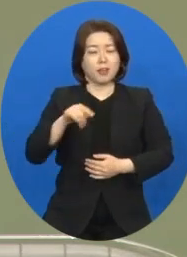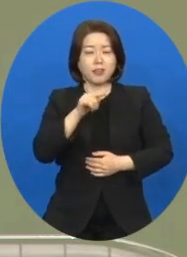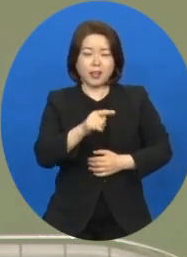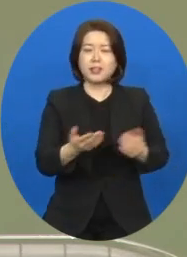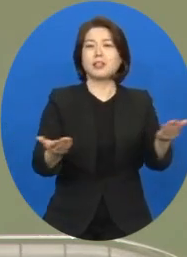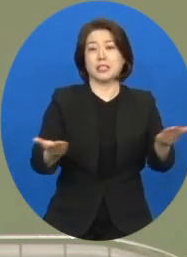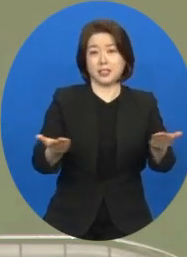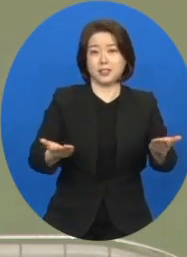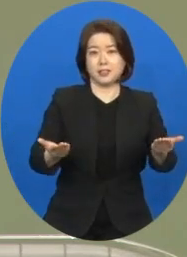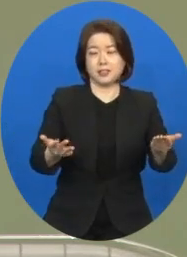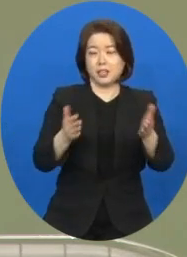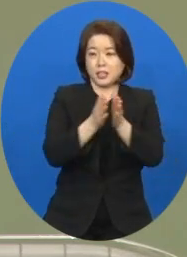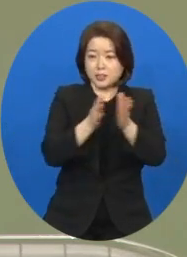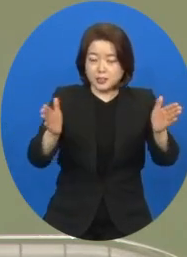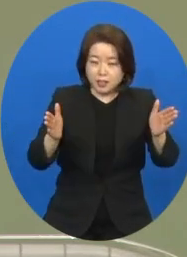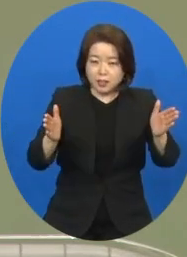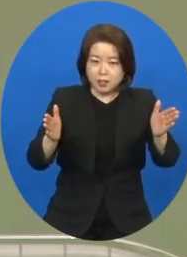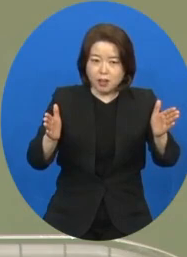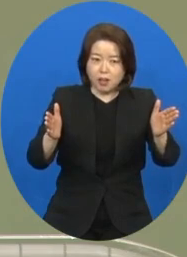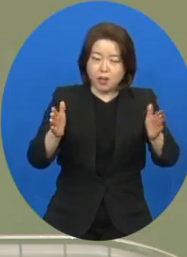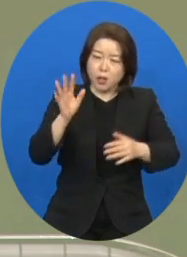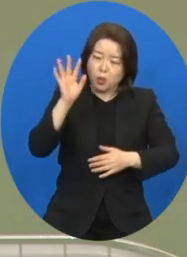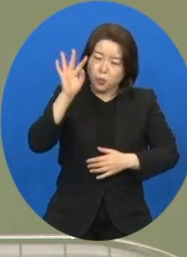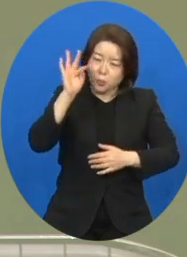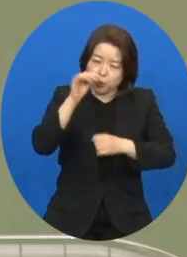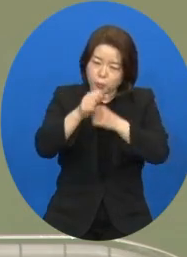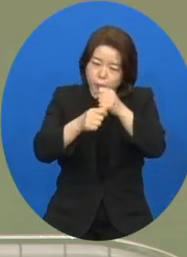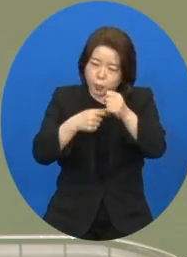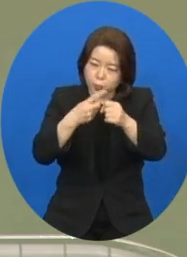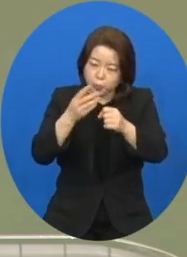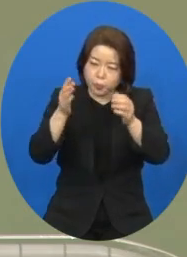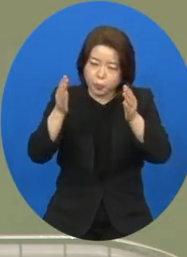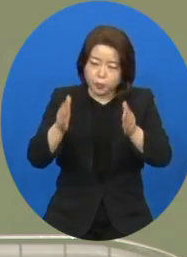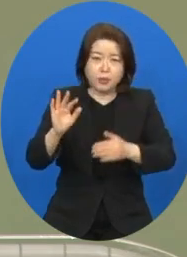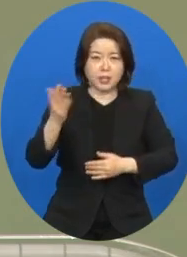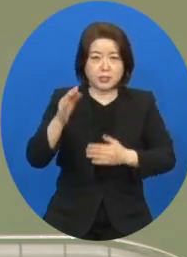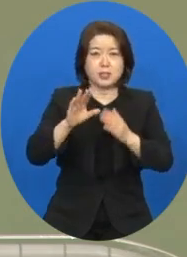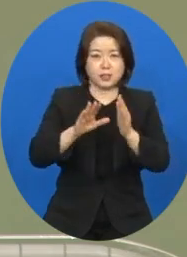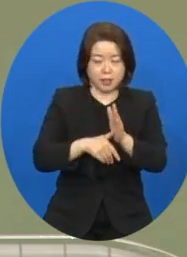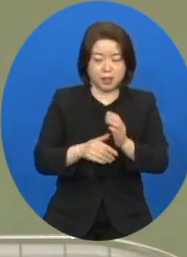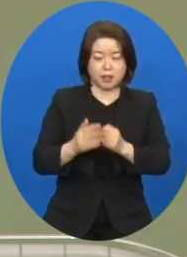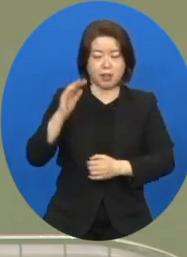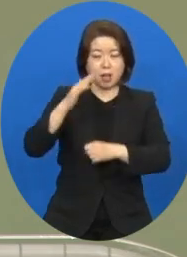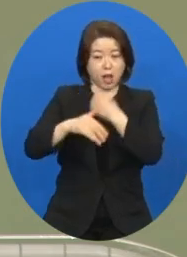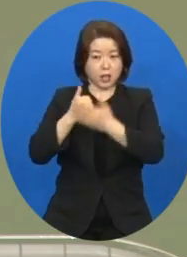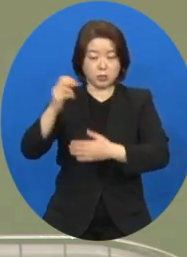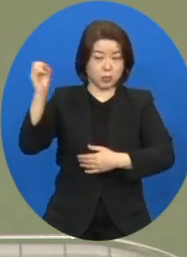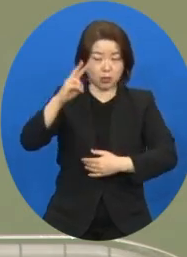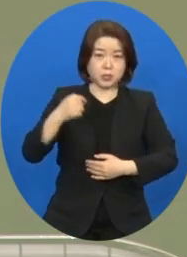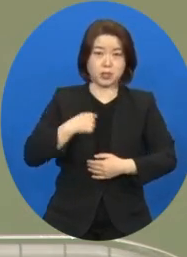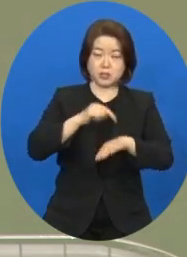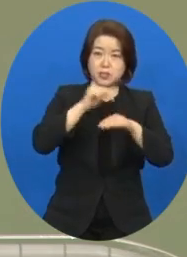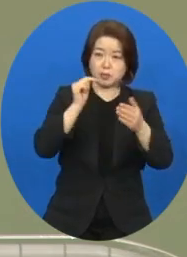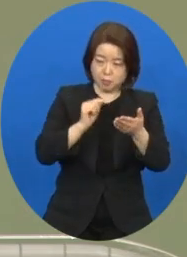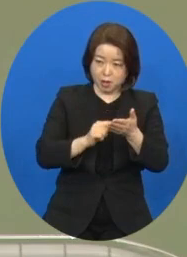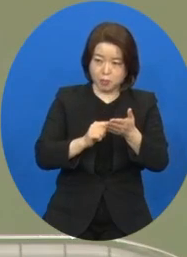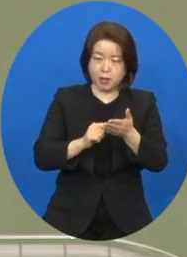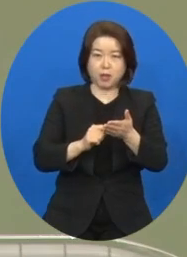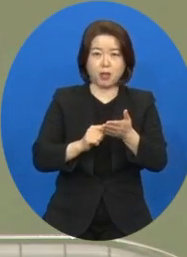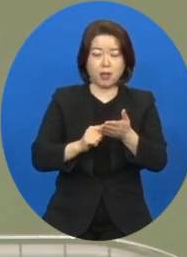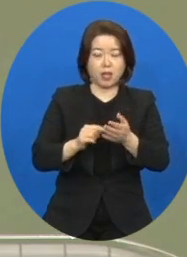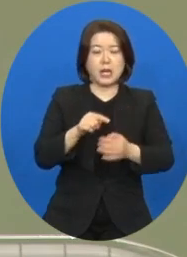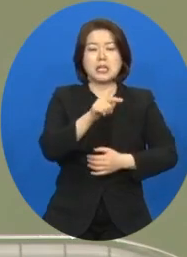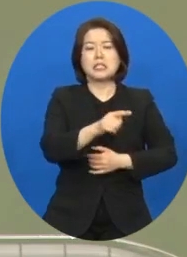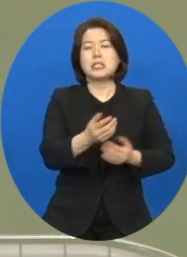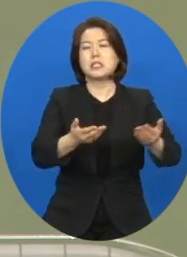사역을 시작한 지 얼마 안 돼서 갑자기 하나님이 제 마음에 이 일이 실패할